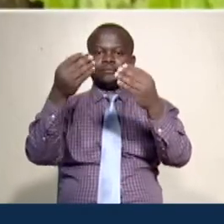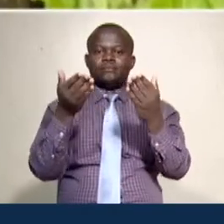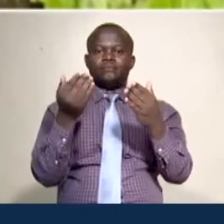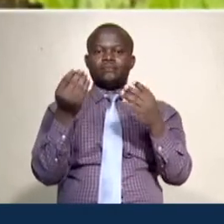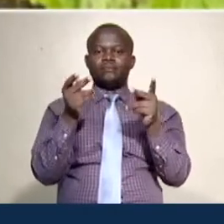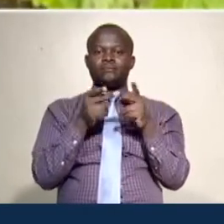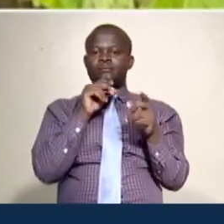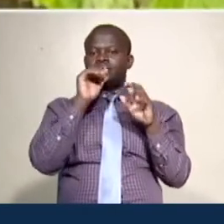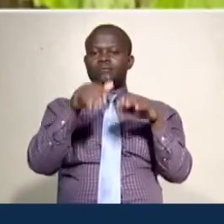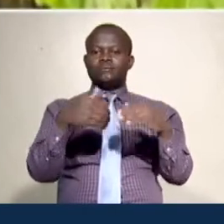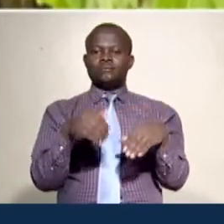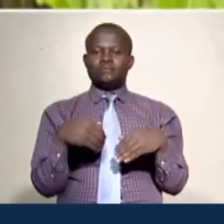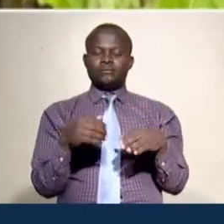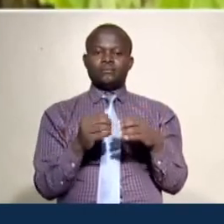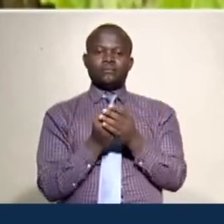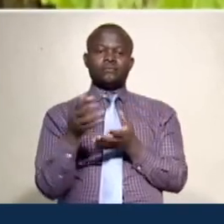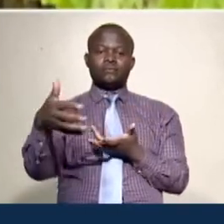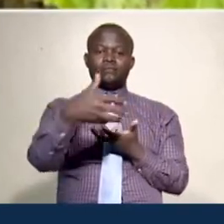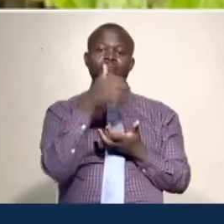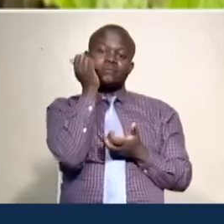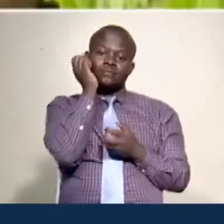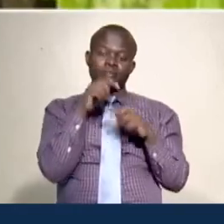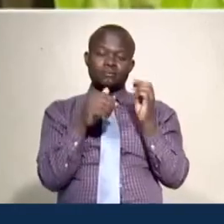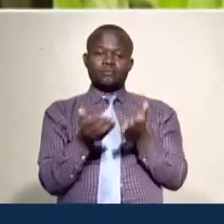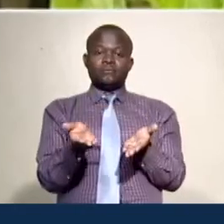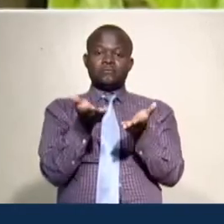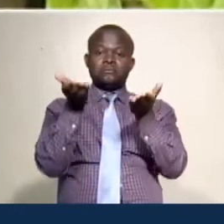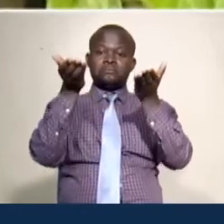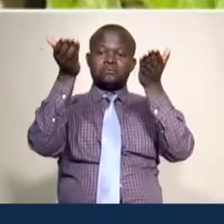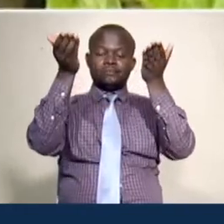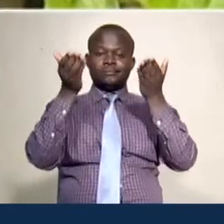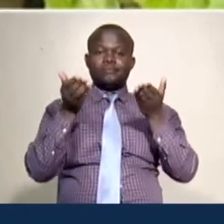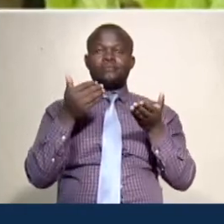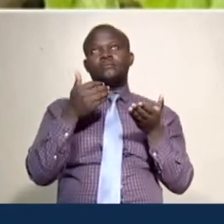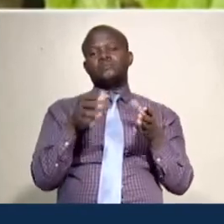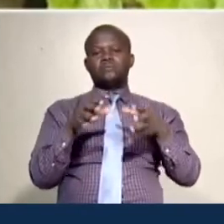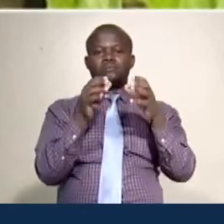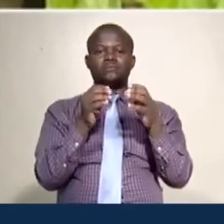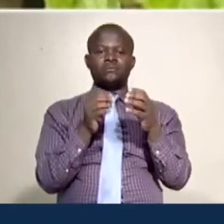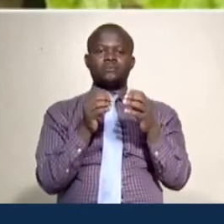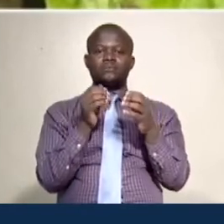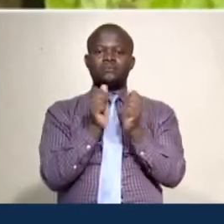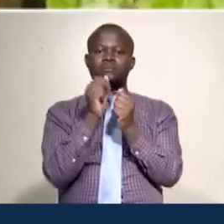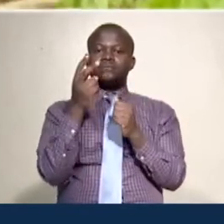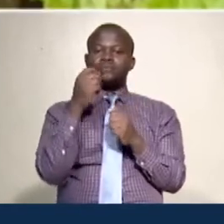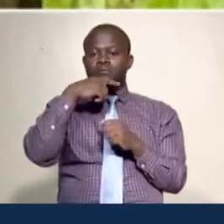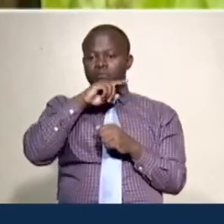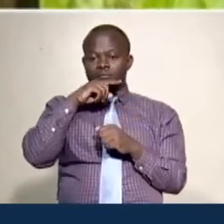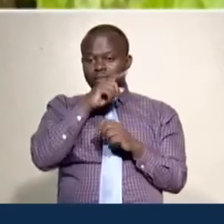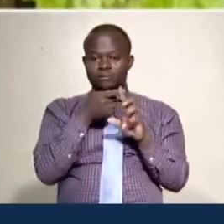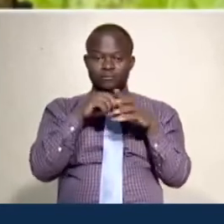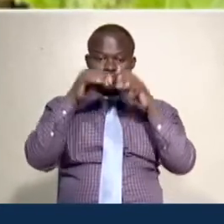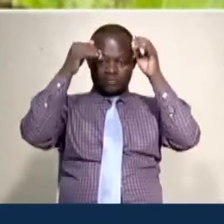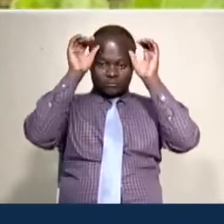ntago nahingaga ngo neze umufuka w'ibishyimbo ariko narazamutse nejeje imifuka 12 ibigori bitutse kuri